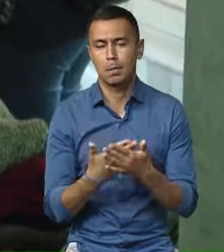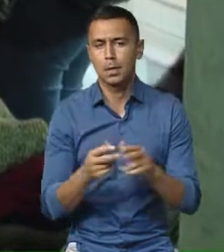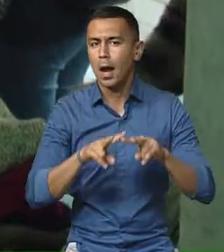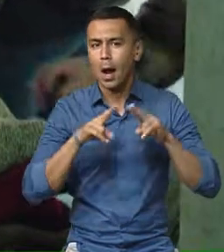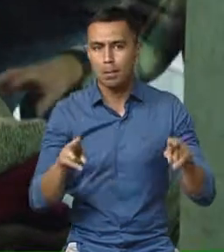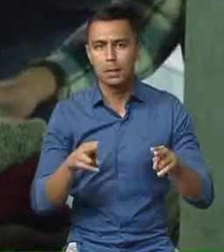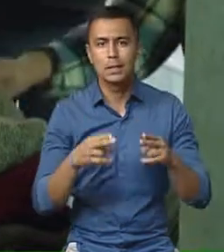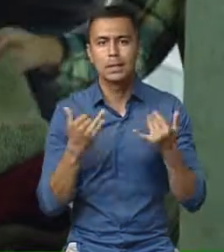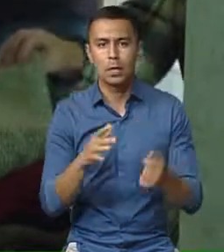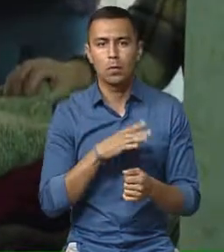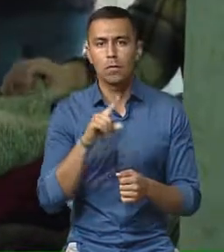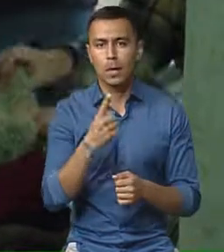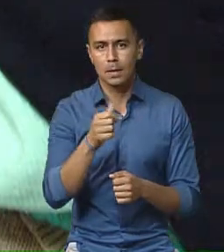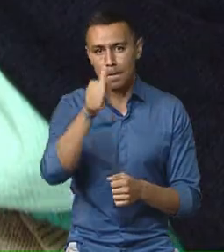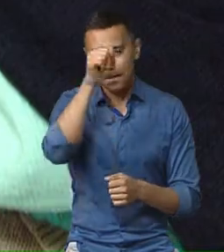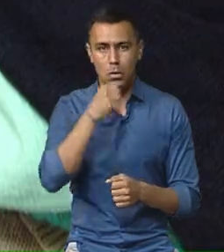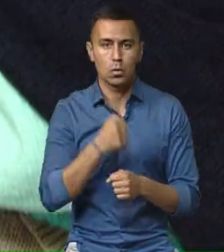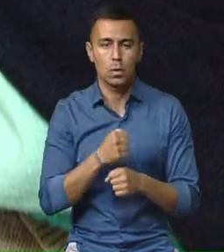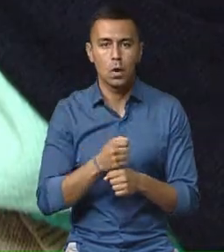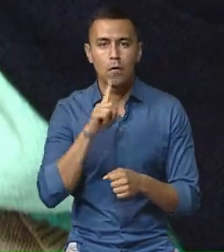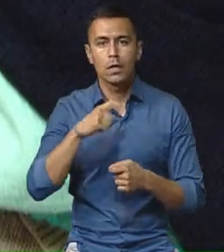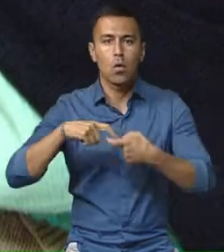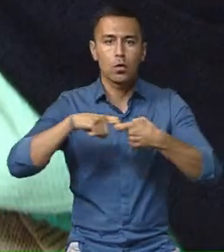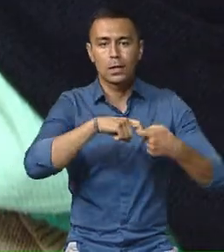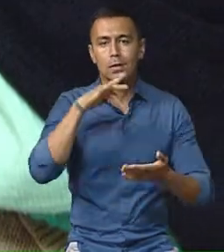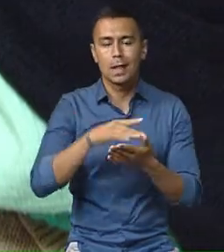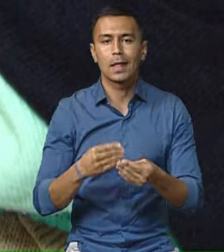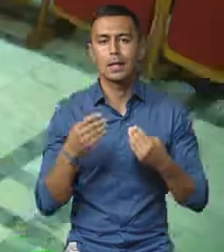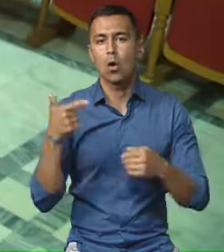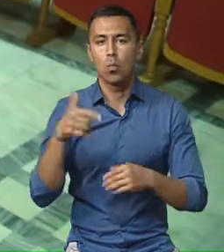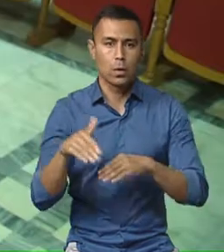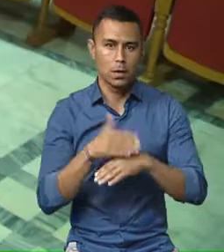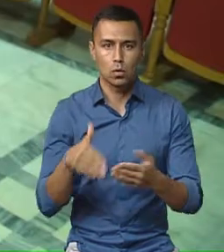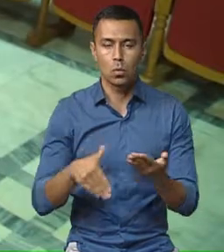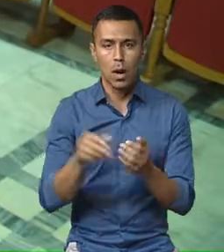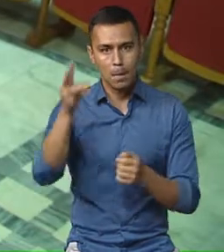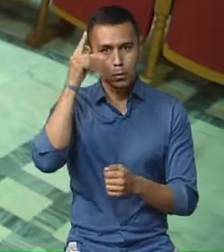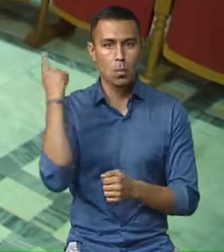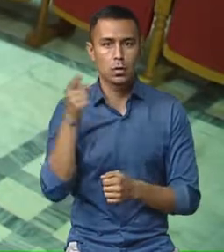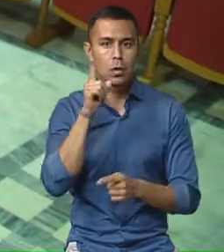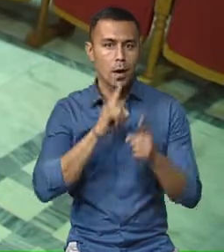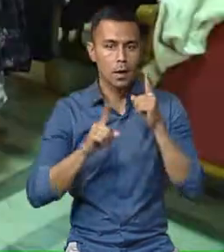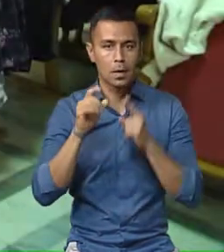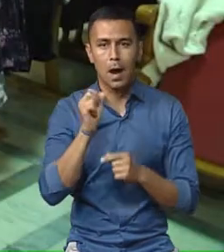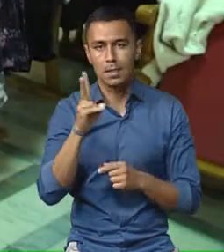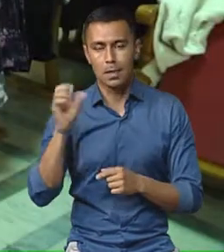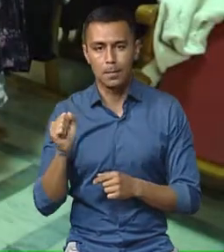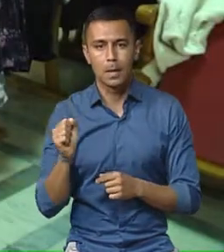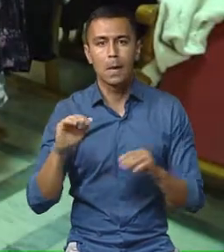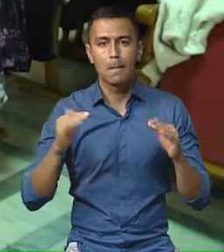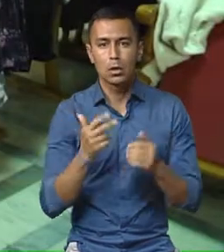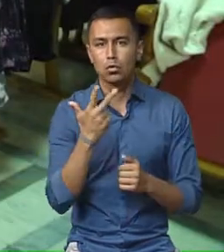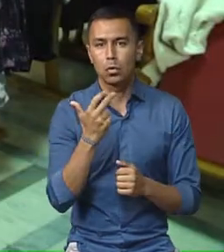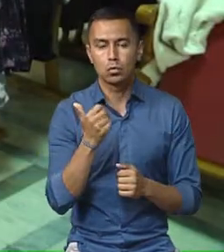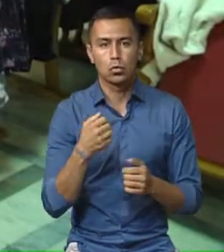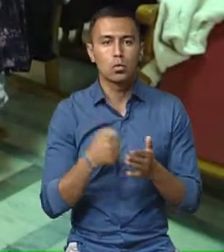ж, скільки й у перший місяць роботи, каже координаторка Центру надання гуманітарної допомоги Хмельницької обласної ради Анна. Менше 300,